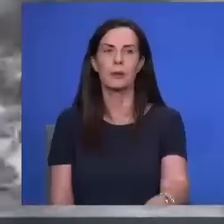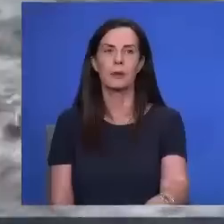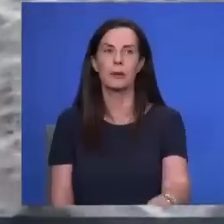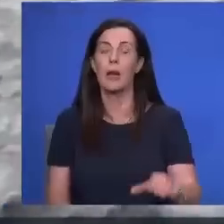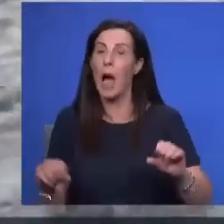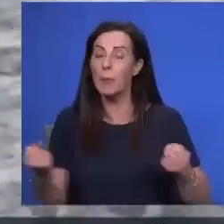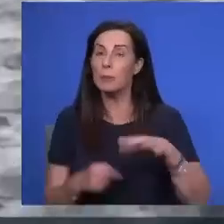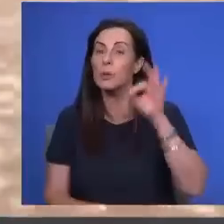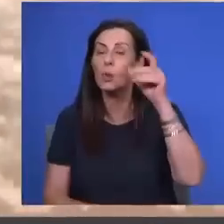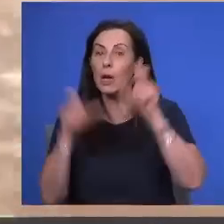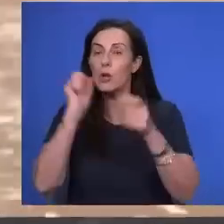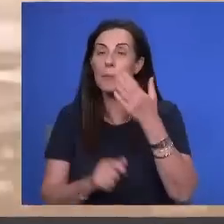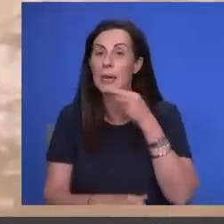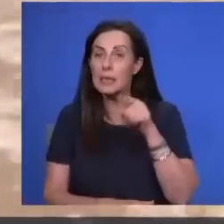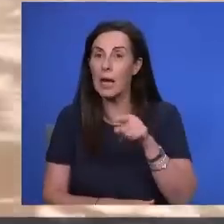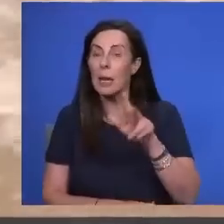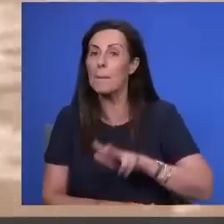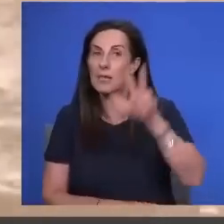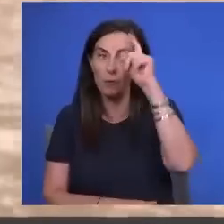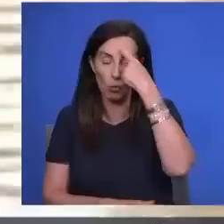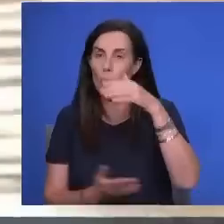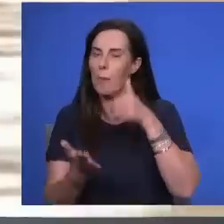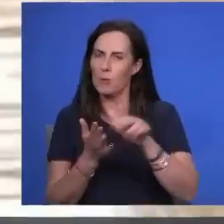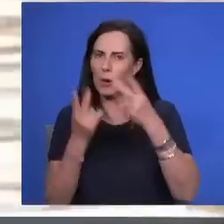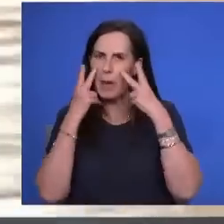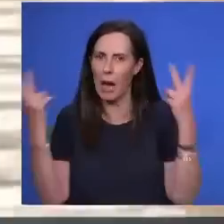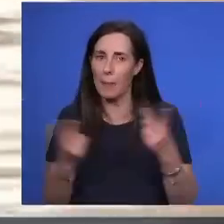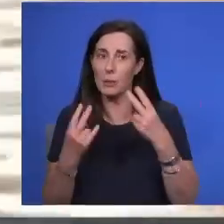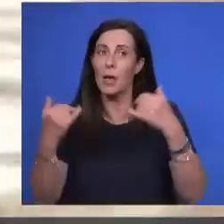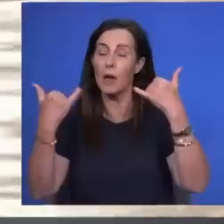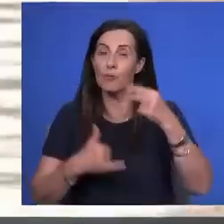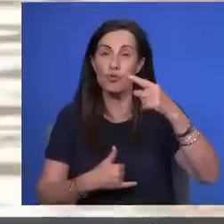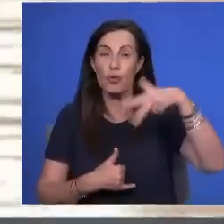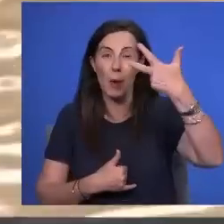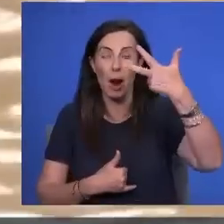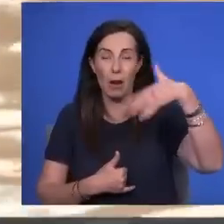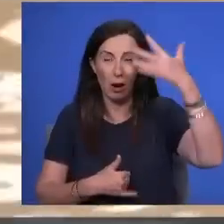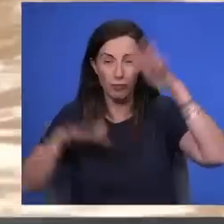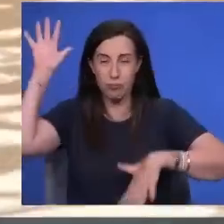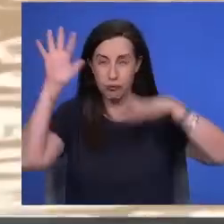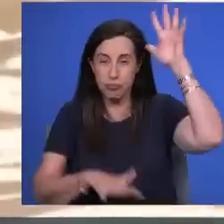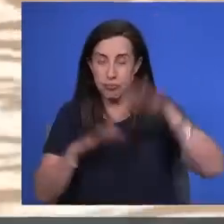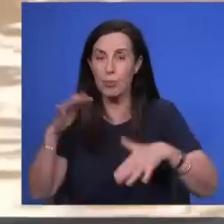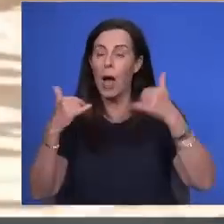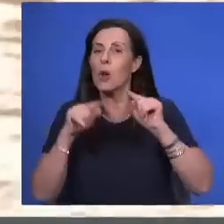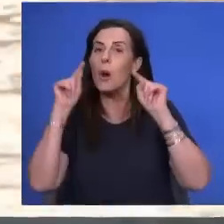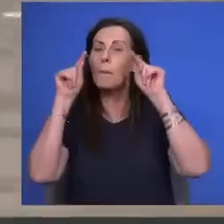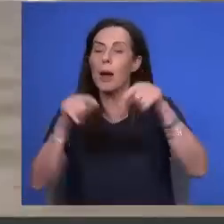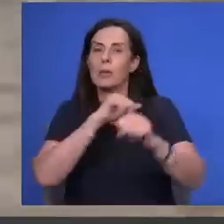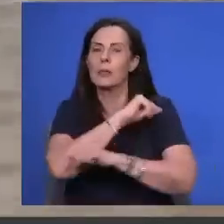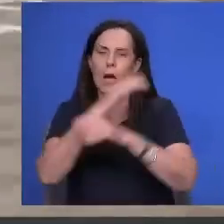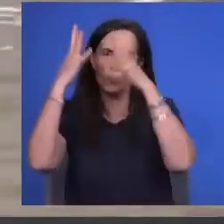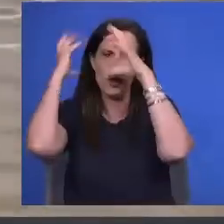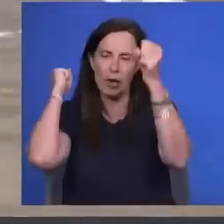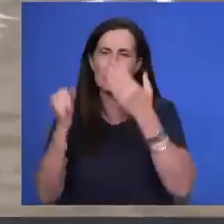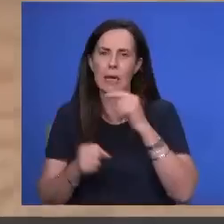המאמצים לאיתור המטיילים הישראלים בצפון הודו נמשכים, והיום, שלושה ימים אחרי המונסון, יצא למקום סגן שגריר ישראל